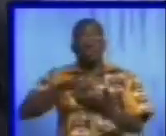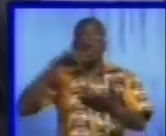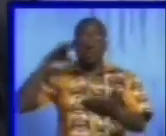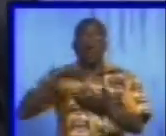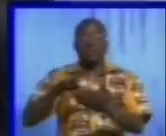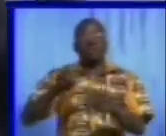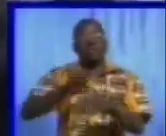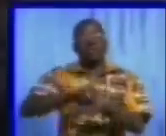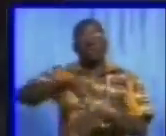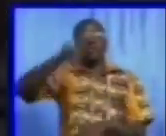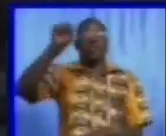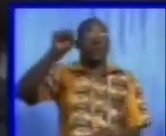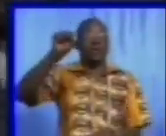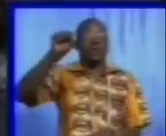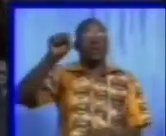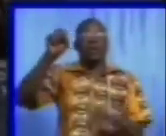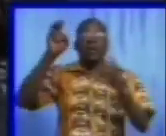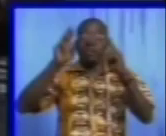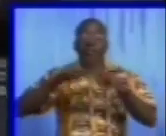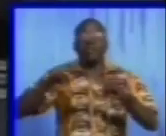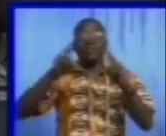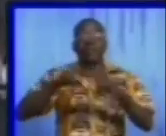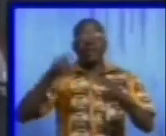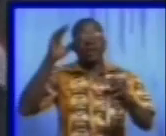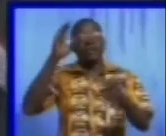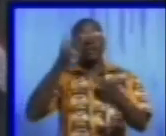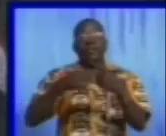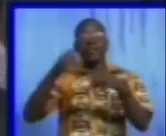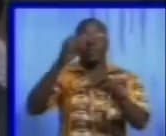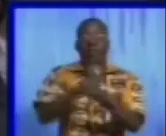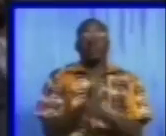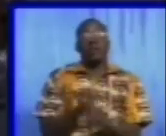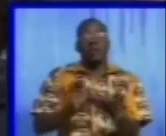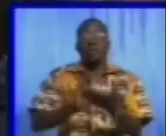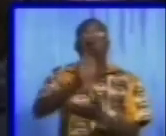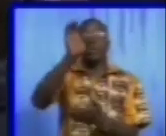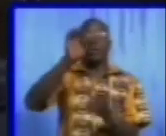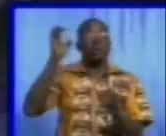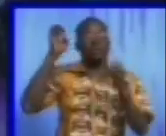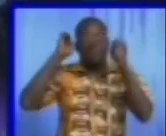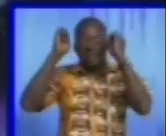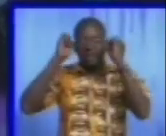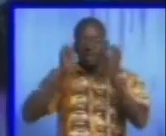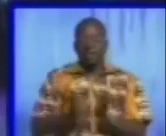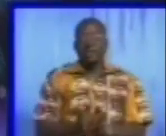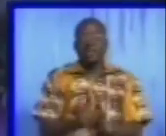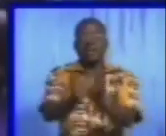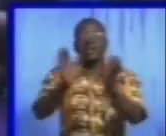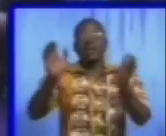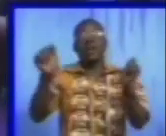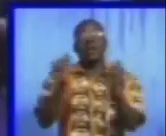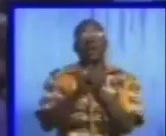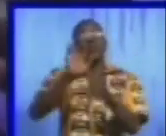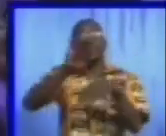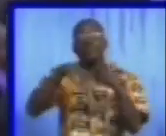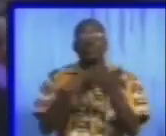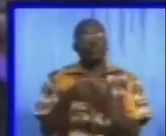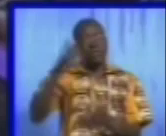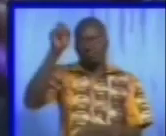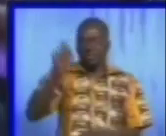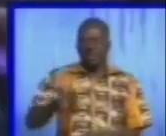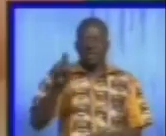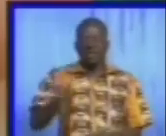secondaires. Le village vient de recevoir un collège d'enseignement général muni de toutes les commodités